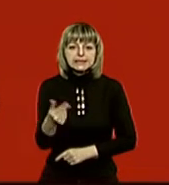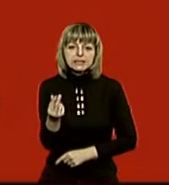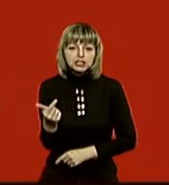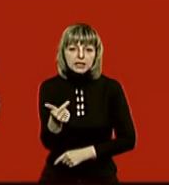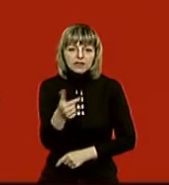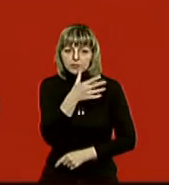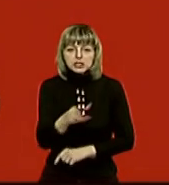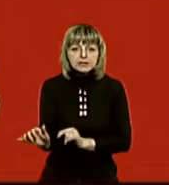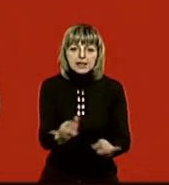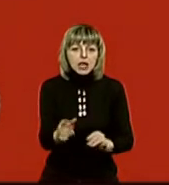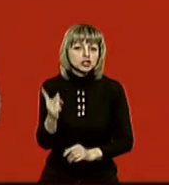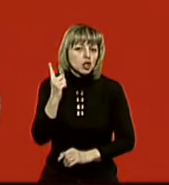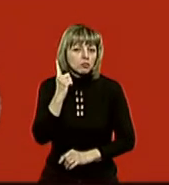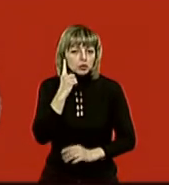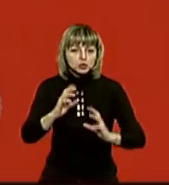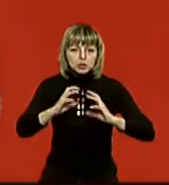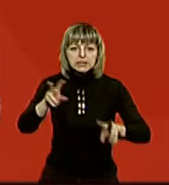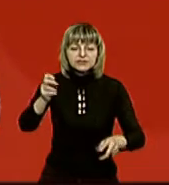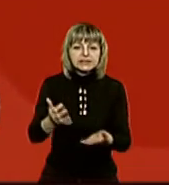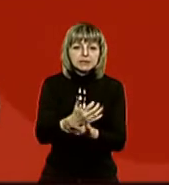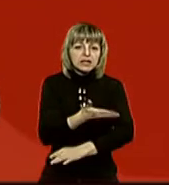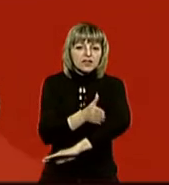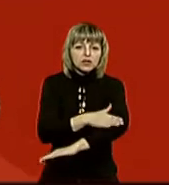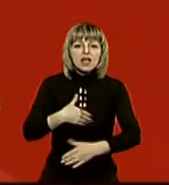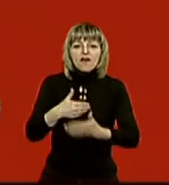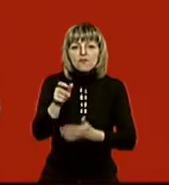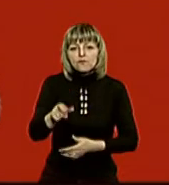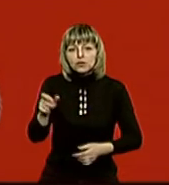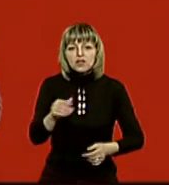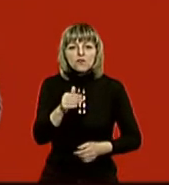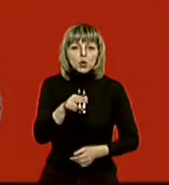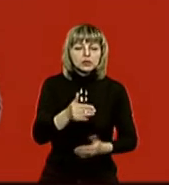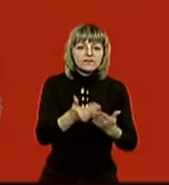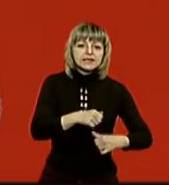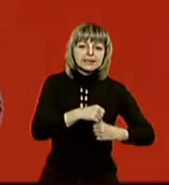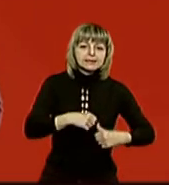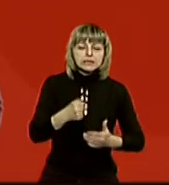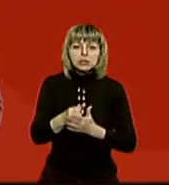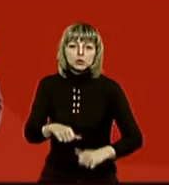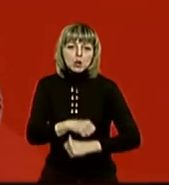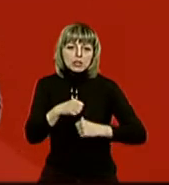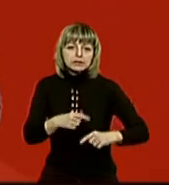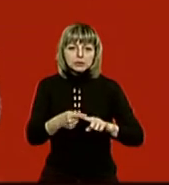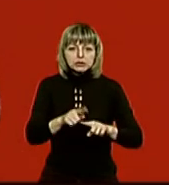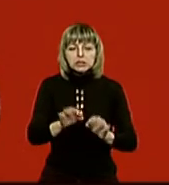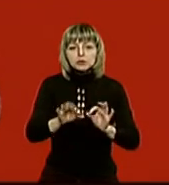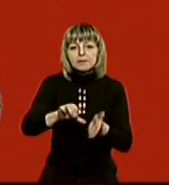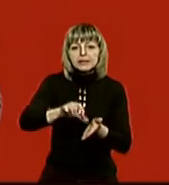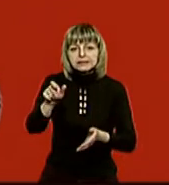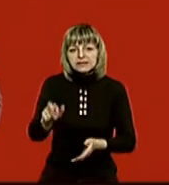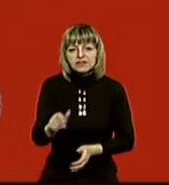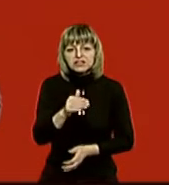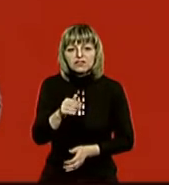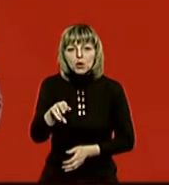$77,5 тисяч під час акції «Почуй світ» зібрали на Волині волонтери благодійного фонду «Від серця до серця». Про це розповіла представниця